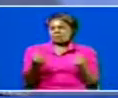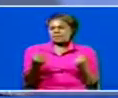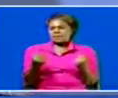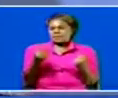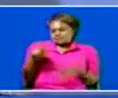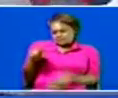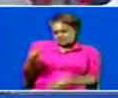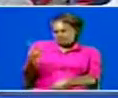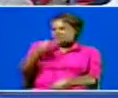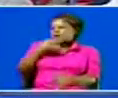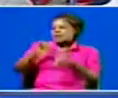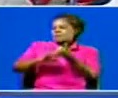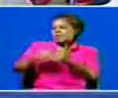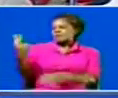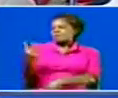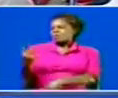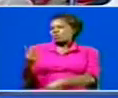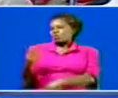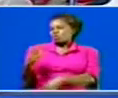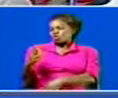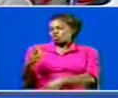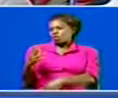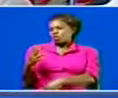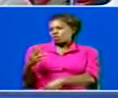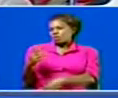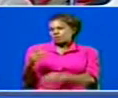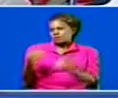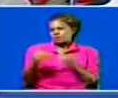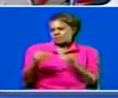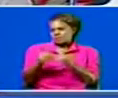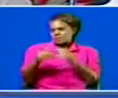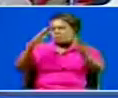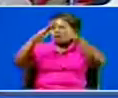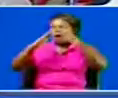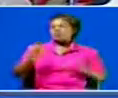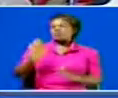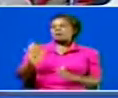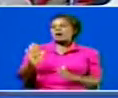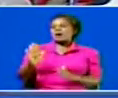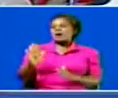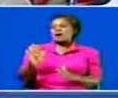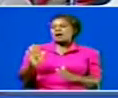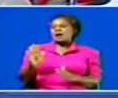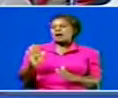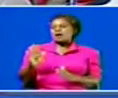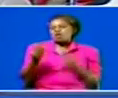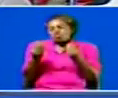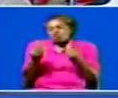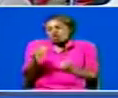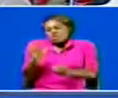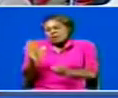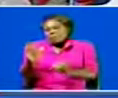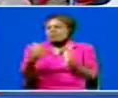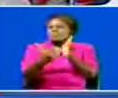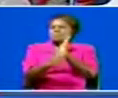ni wewe na mumeo ama wewe na mkeo na zile kuta nne za chumba ziwe mashahidi, musuluhishe lile